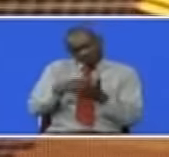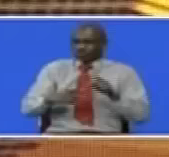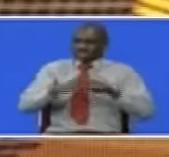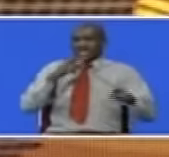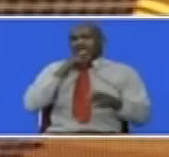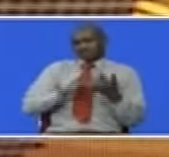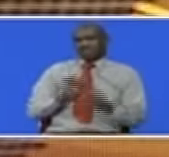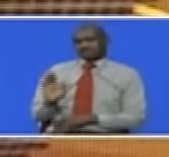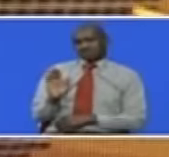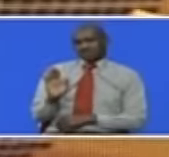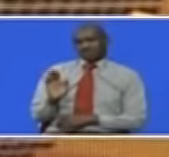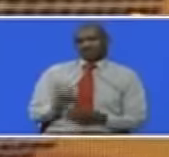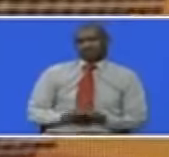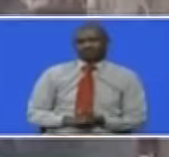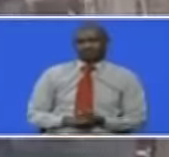kifo cha mumewe.